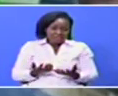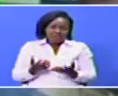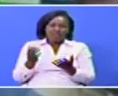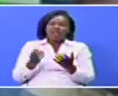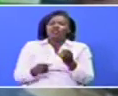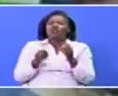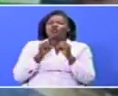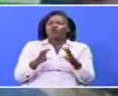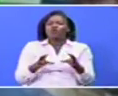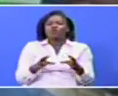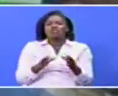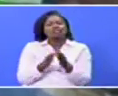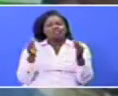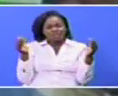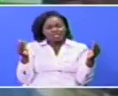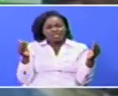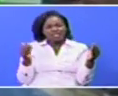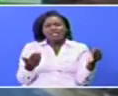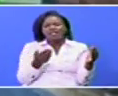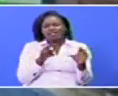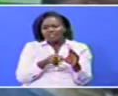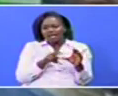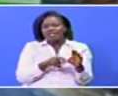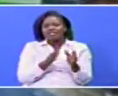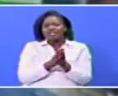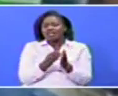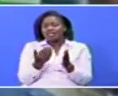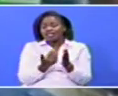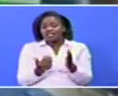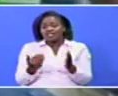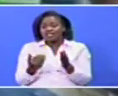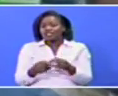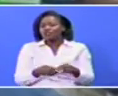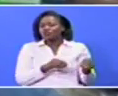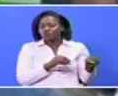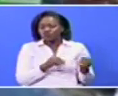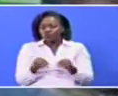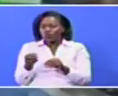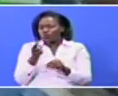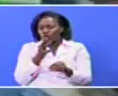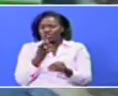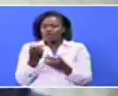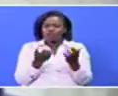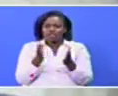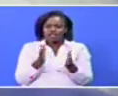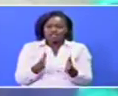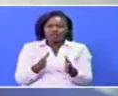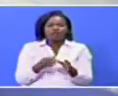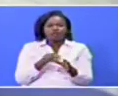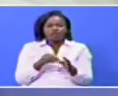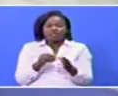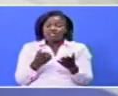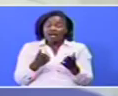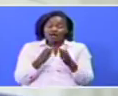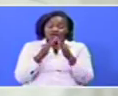nyingi. Vitu vya watu vimesombwa. Watu wameenda hasara, wafanyabiashara wameenda hasara. Sasa hii hatuna